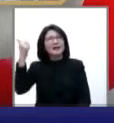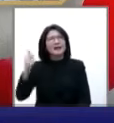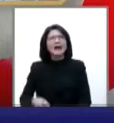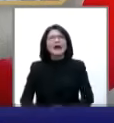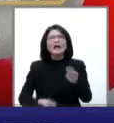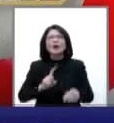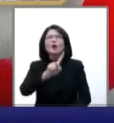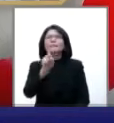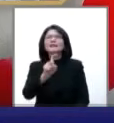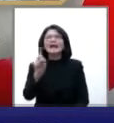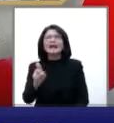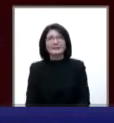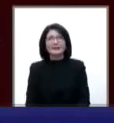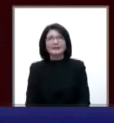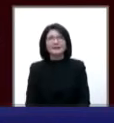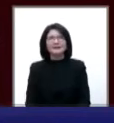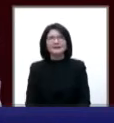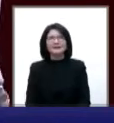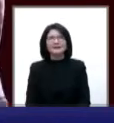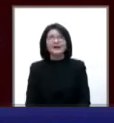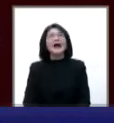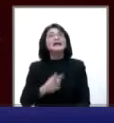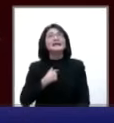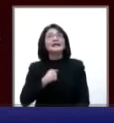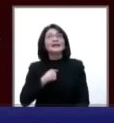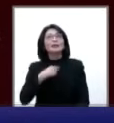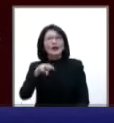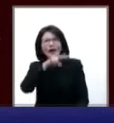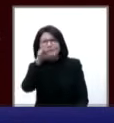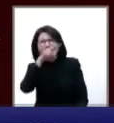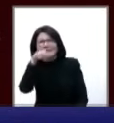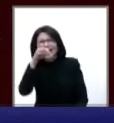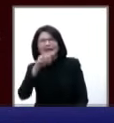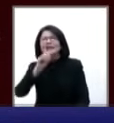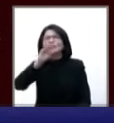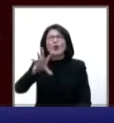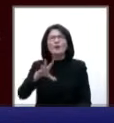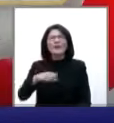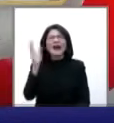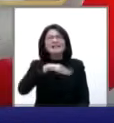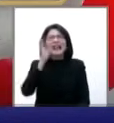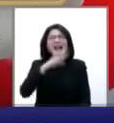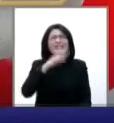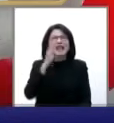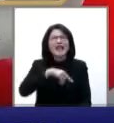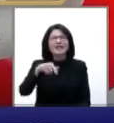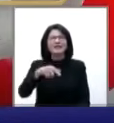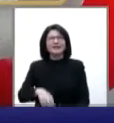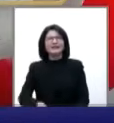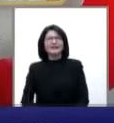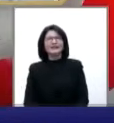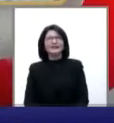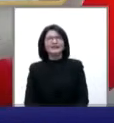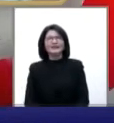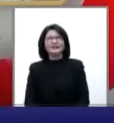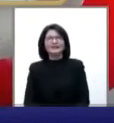dirinya eh semakin meningkat begitu Jadi kalau kita lihat di 3 seluruh modalitas sudah eh maksimal digunakan Kalau